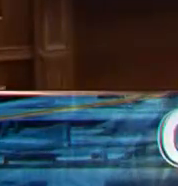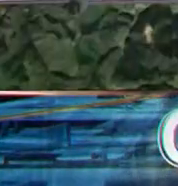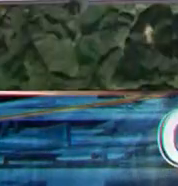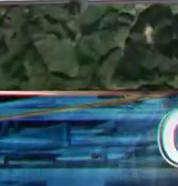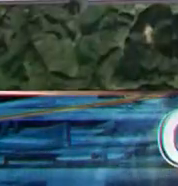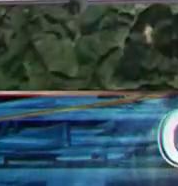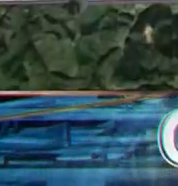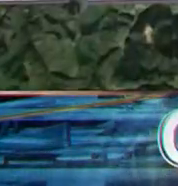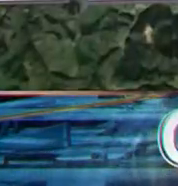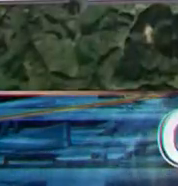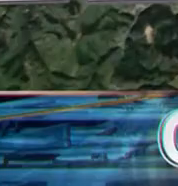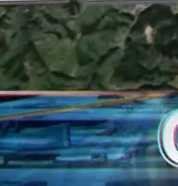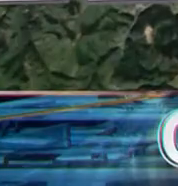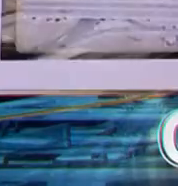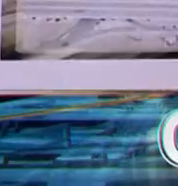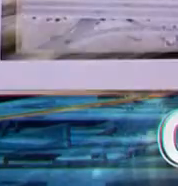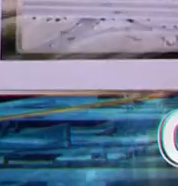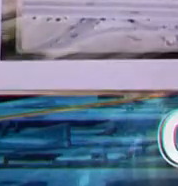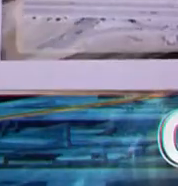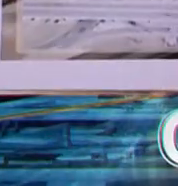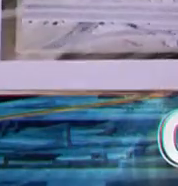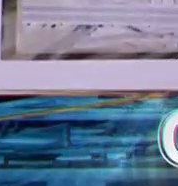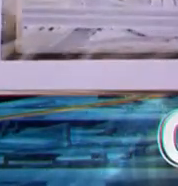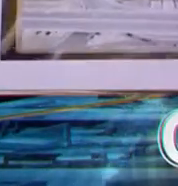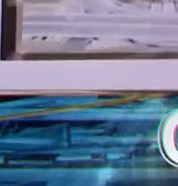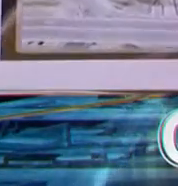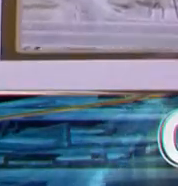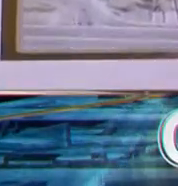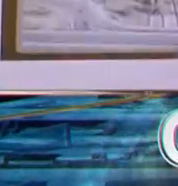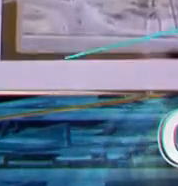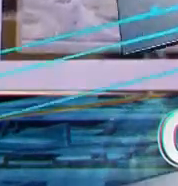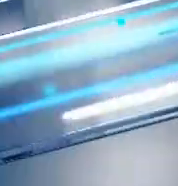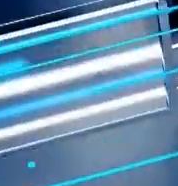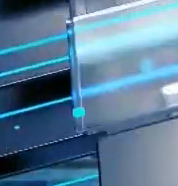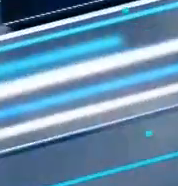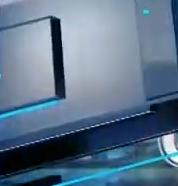Скоростной трамвай. В Алматинской области запустят легкорельсовый транспорт.